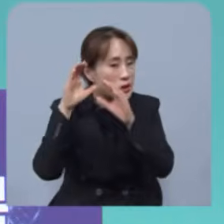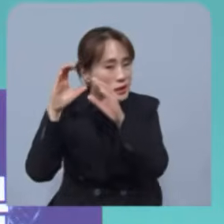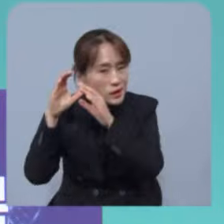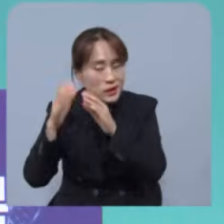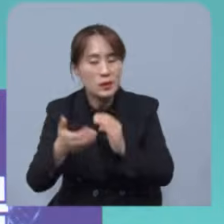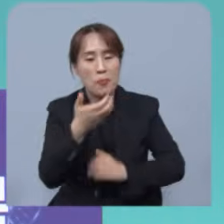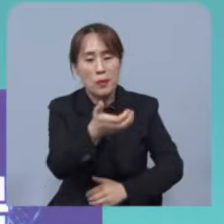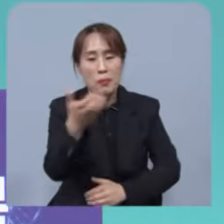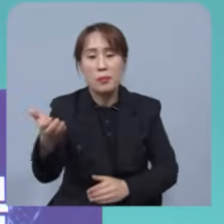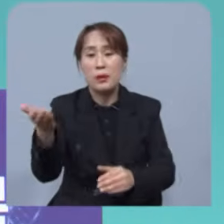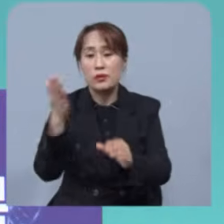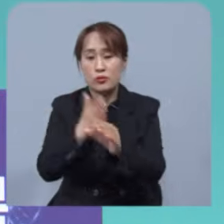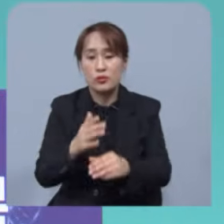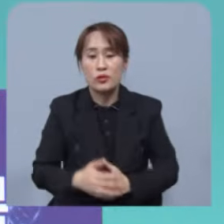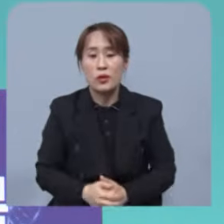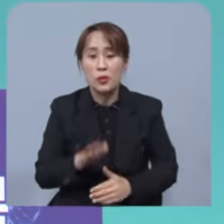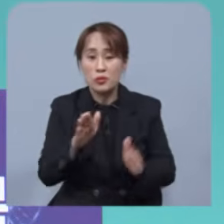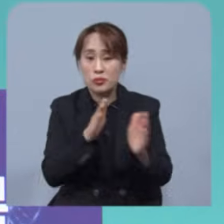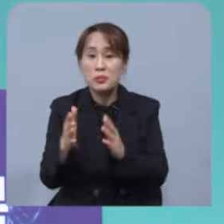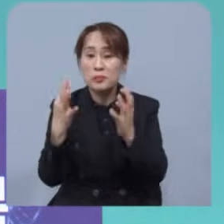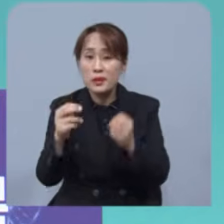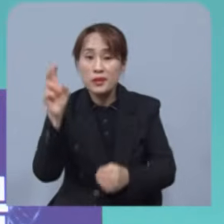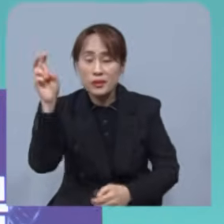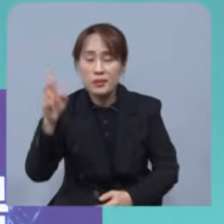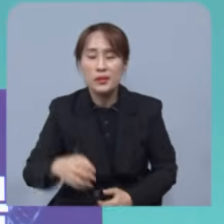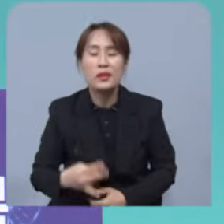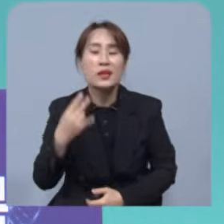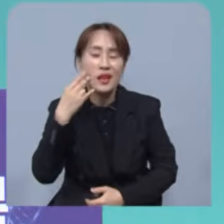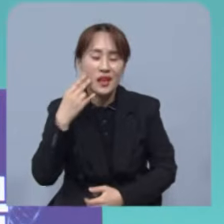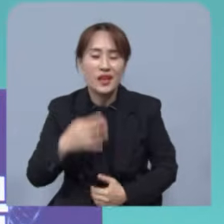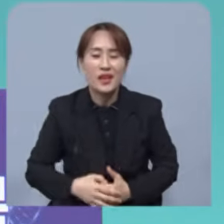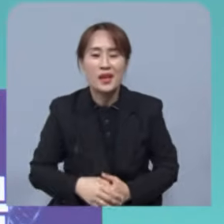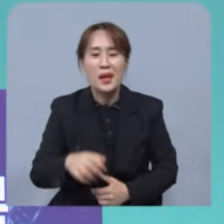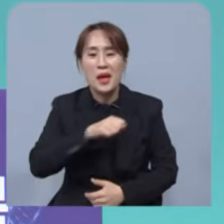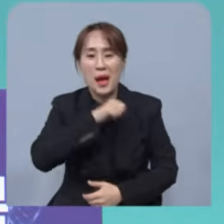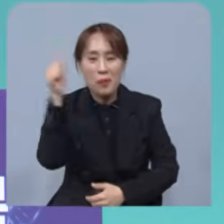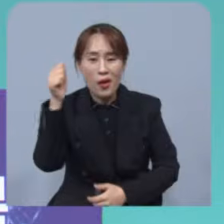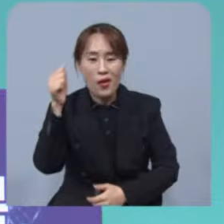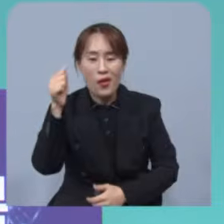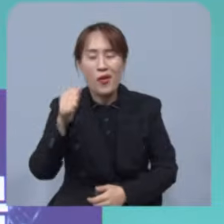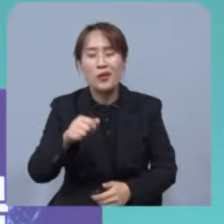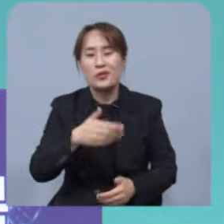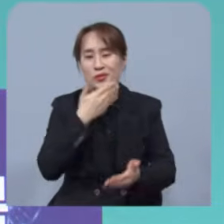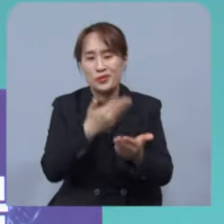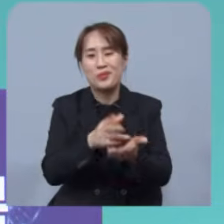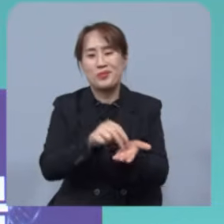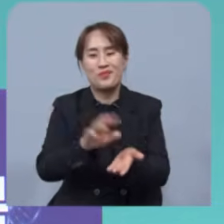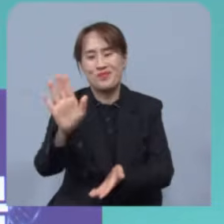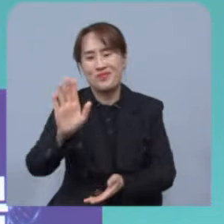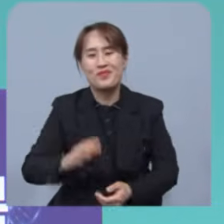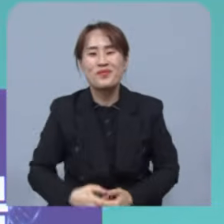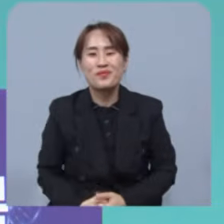중입니다. 오늘도 뭐 준비 많이 하셨겠죠? 당첨이 되느냐 안 되느냐는 딴 문제고